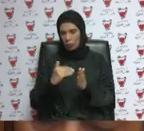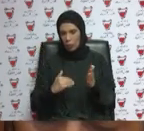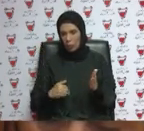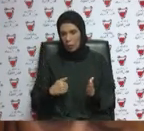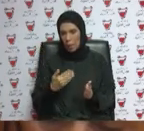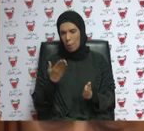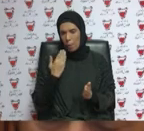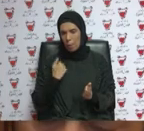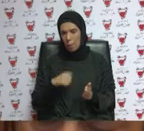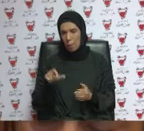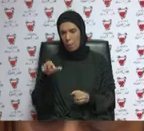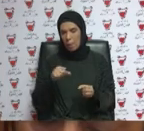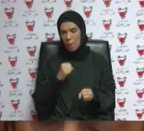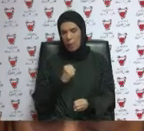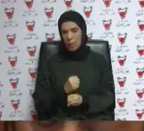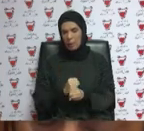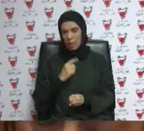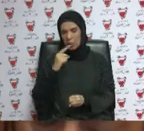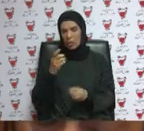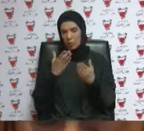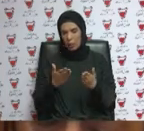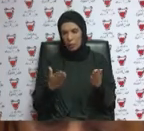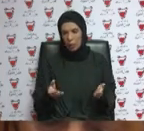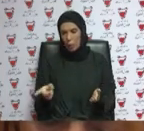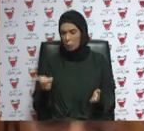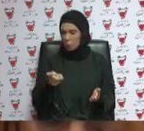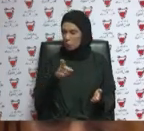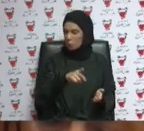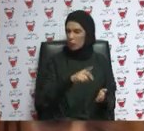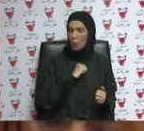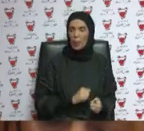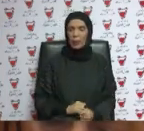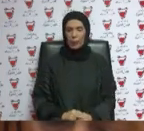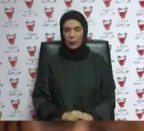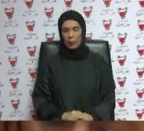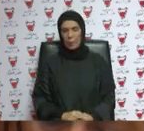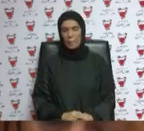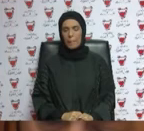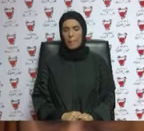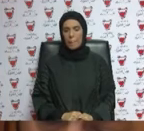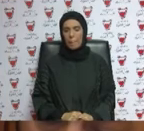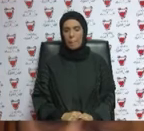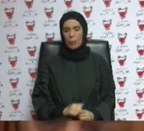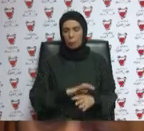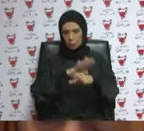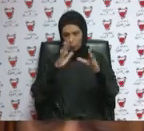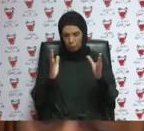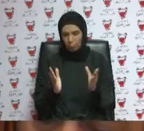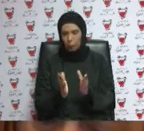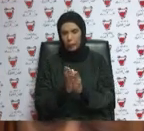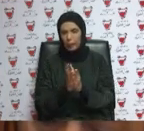رسوم العمالة وإن شاء الله تسهيلات مالية أخرى قادمة عن قريب كما وعدنا، هذه كلها